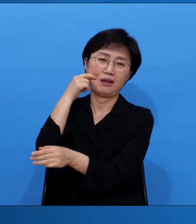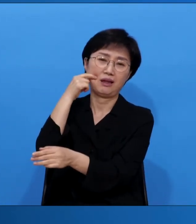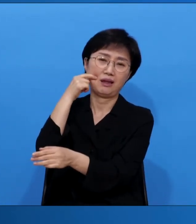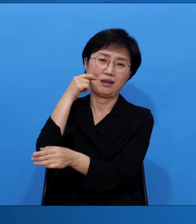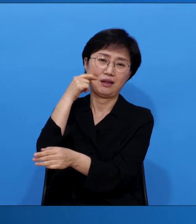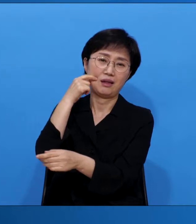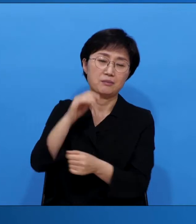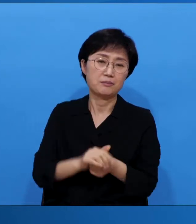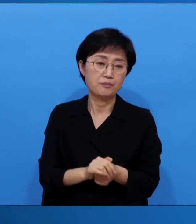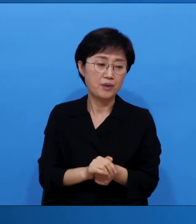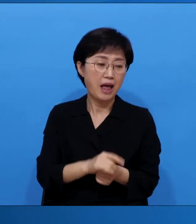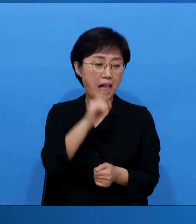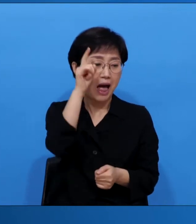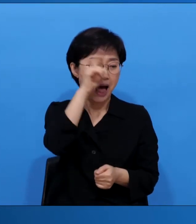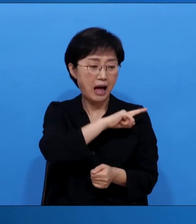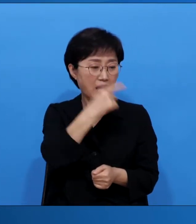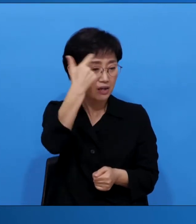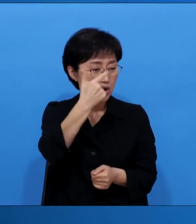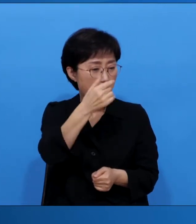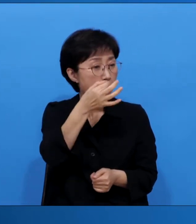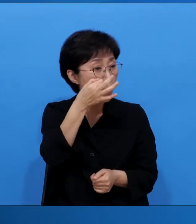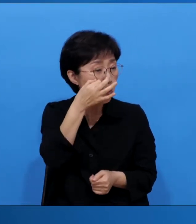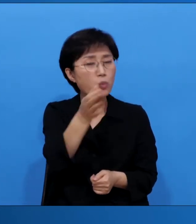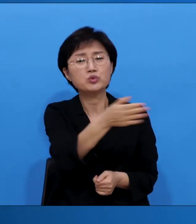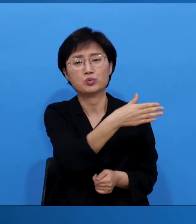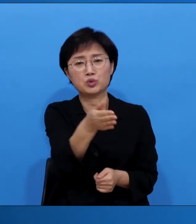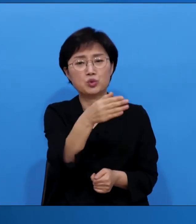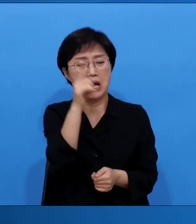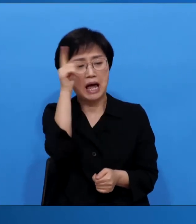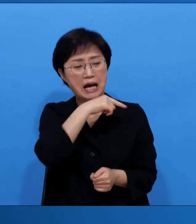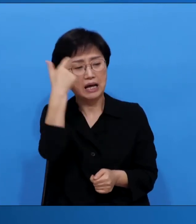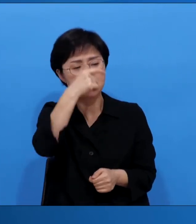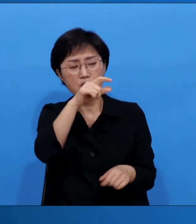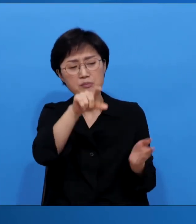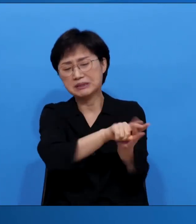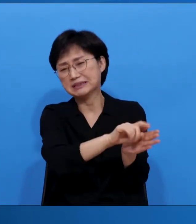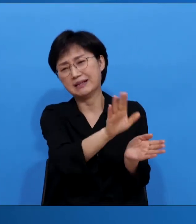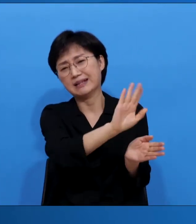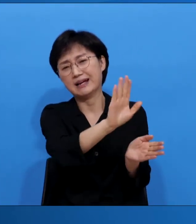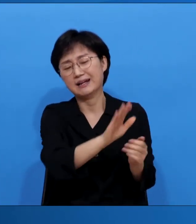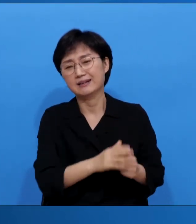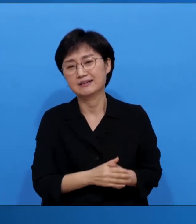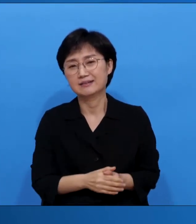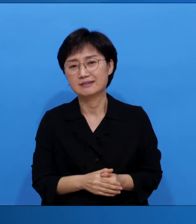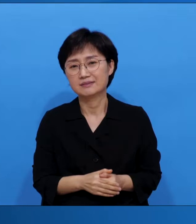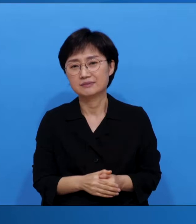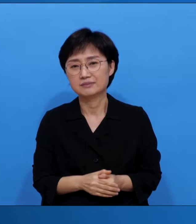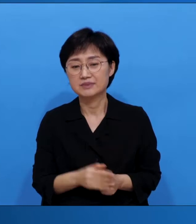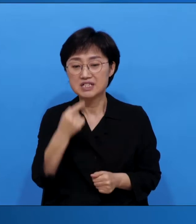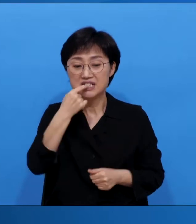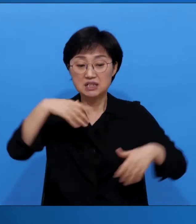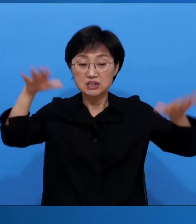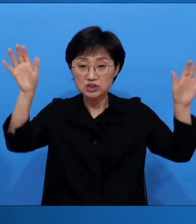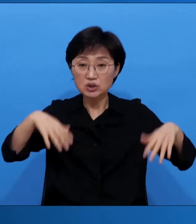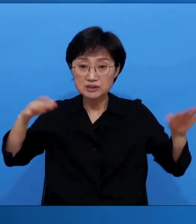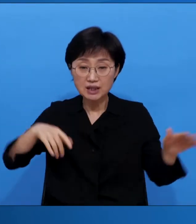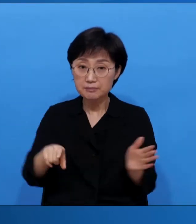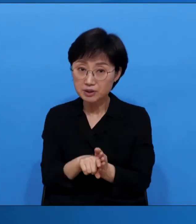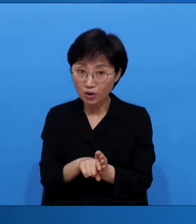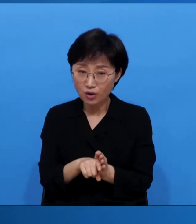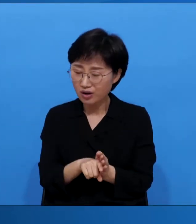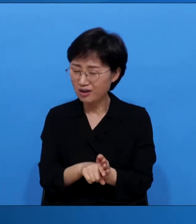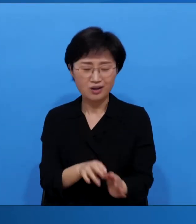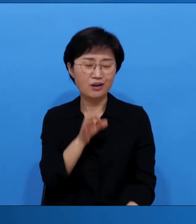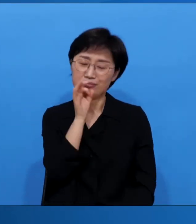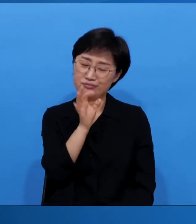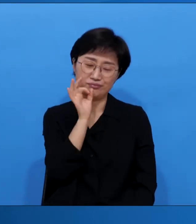악령의 역사 어떻게 믿습니까? How can you believe in the working of the evil spirits? 주의 천사의 동 어떻게